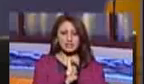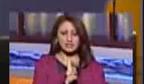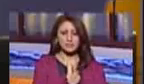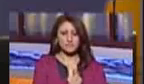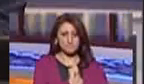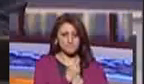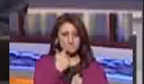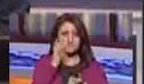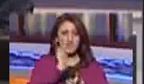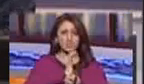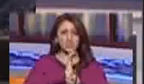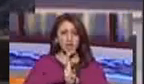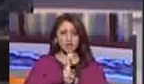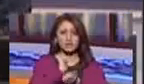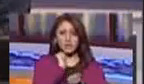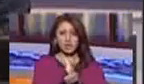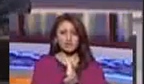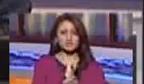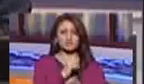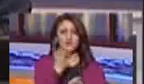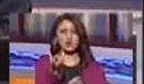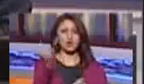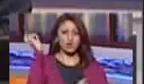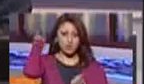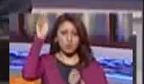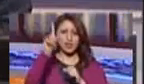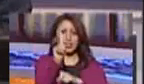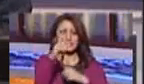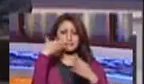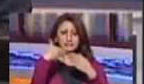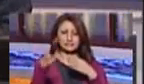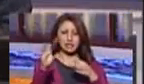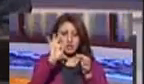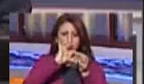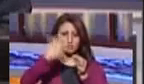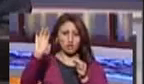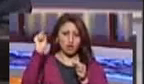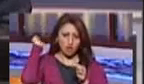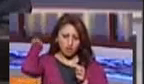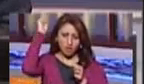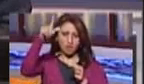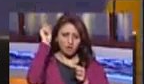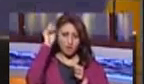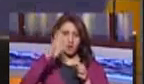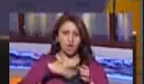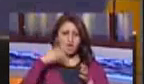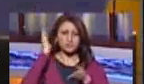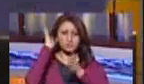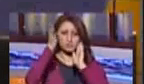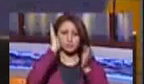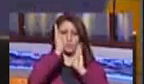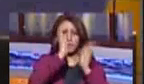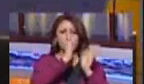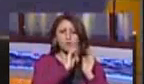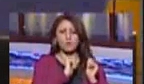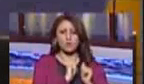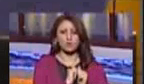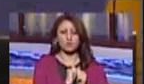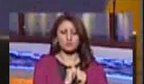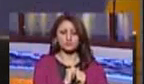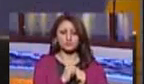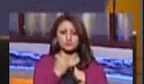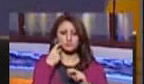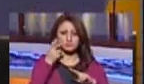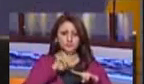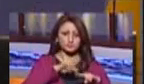شرطة السلام طنطا، وقاموا بإلقاء زجاجات المولوتوف عليه في محاولة الاقتحام مرة ثانية. في الوقت ذاته